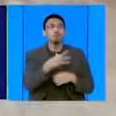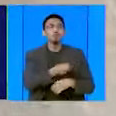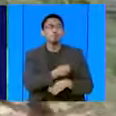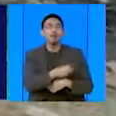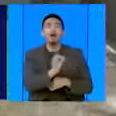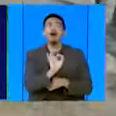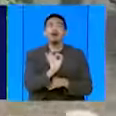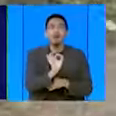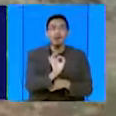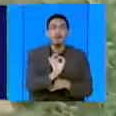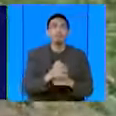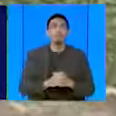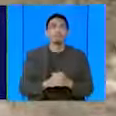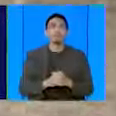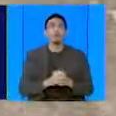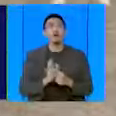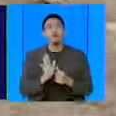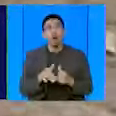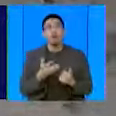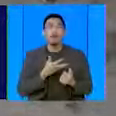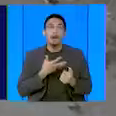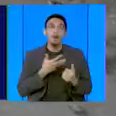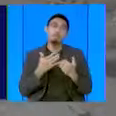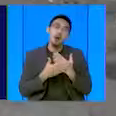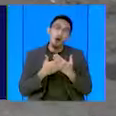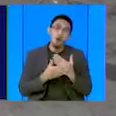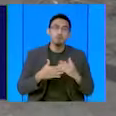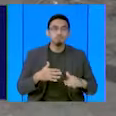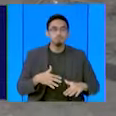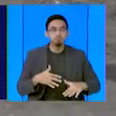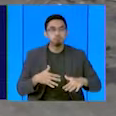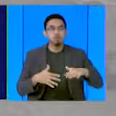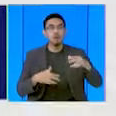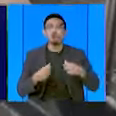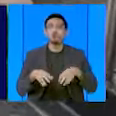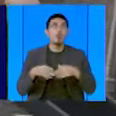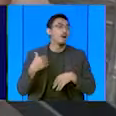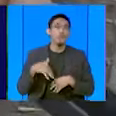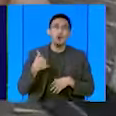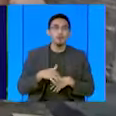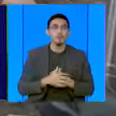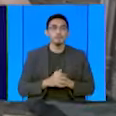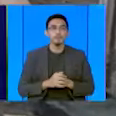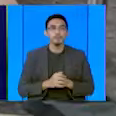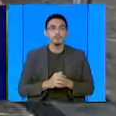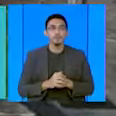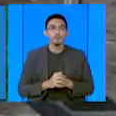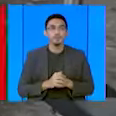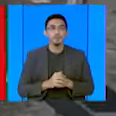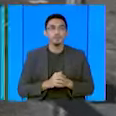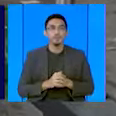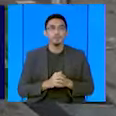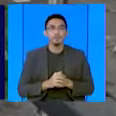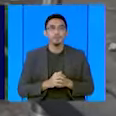Irna pemilik Momot berniat akan merawat Momot hingga besar dan tak berniat menjual Momot. Ini diperlakukan beda